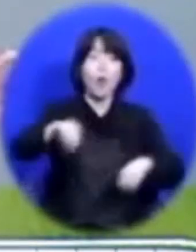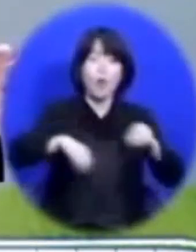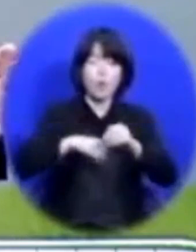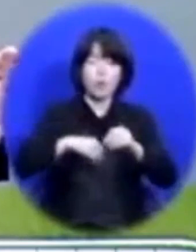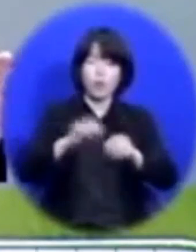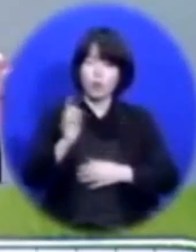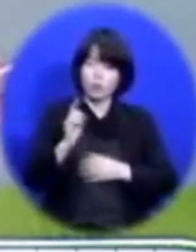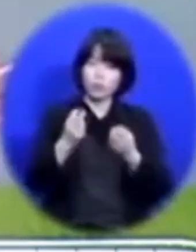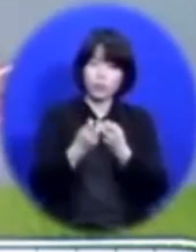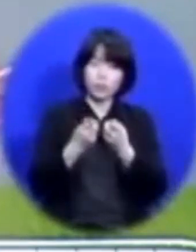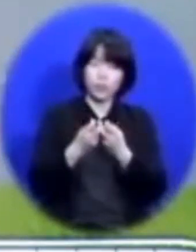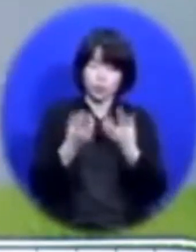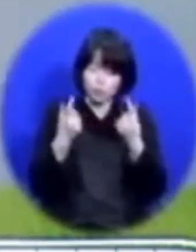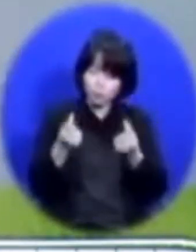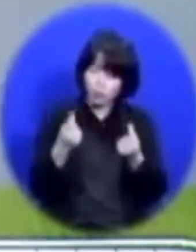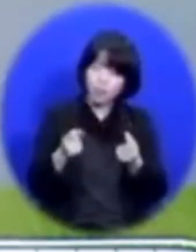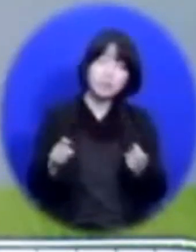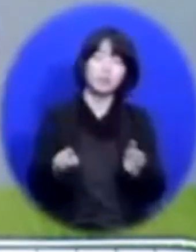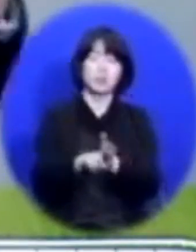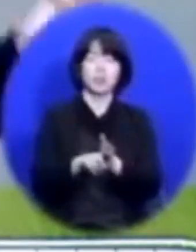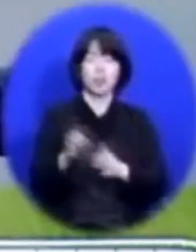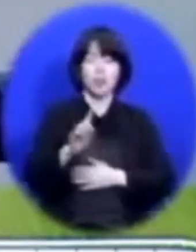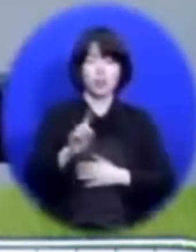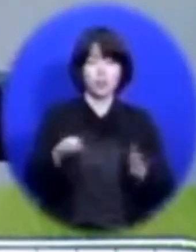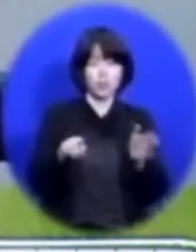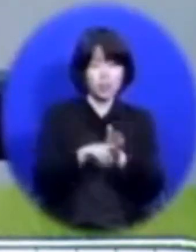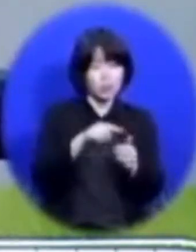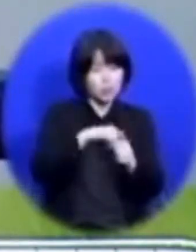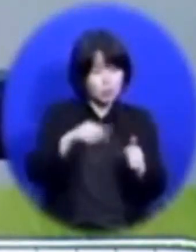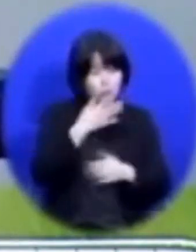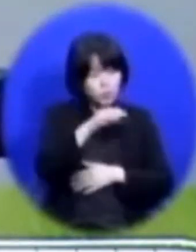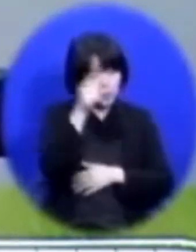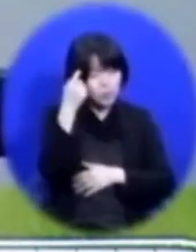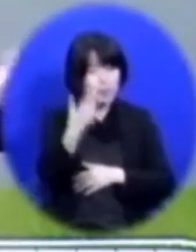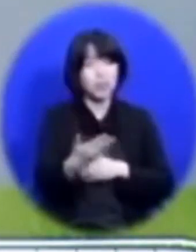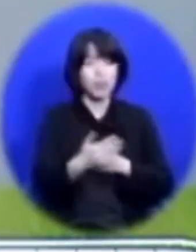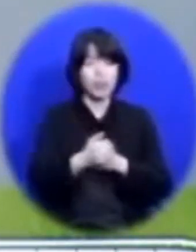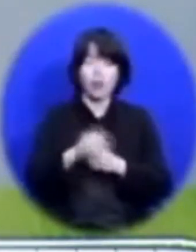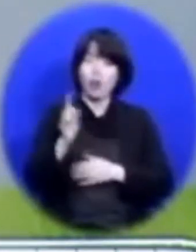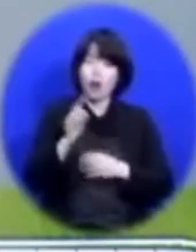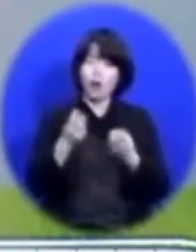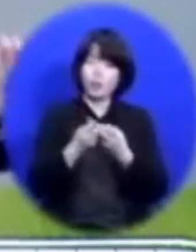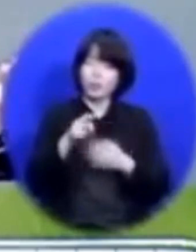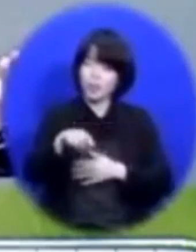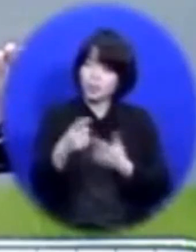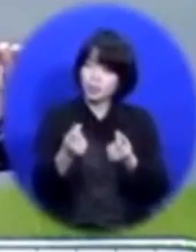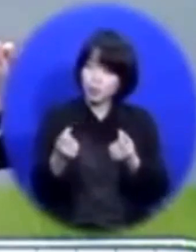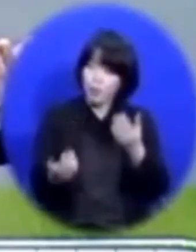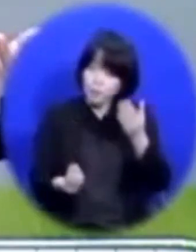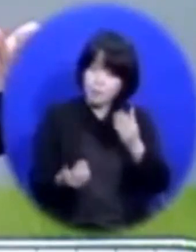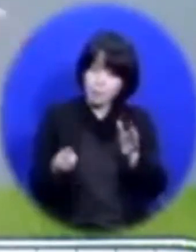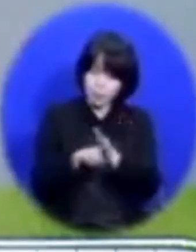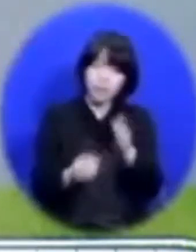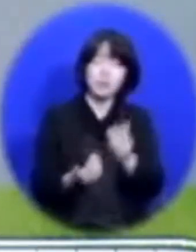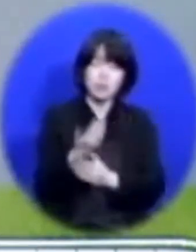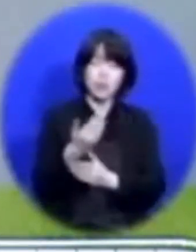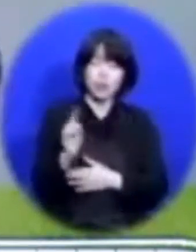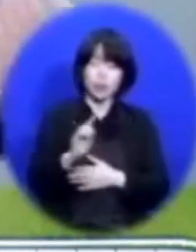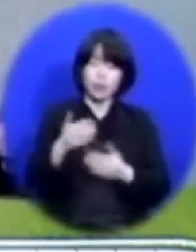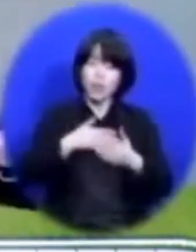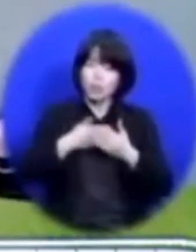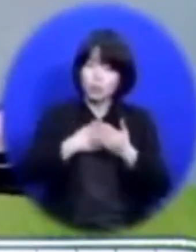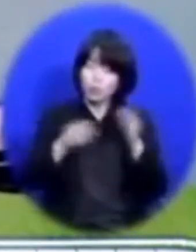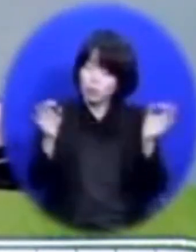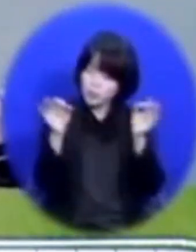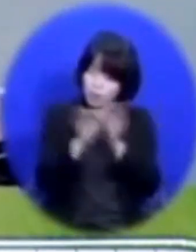예수를 믿으면서순교할수있을까 ?어떻게그런믿음이생겨날수있고, 어떻게두려움이